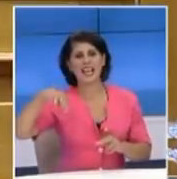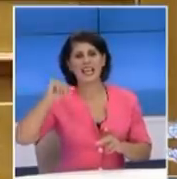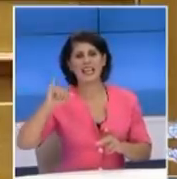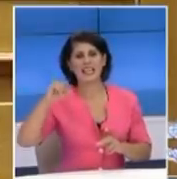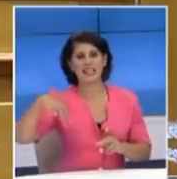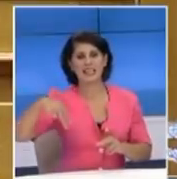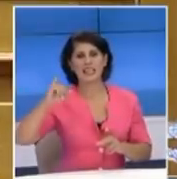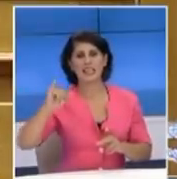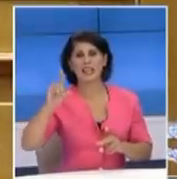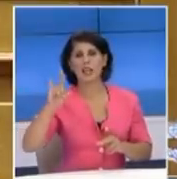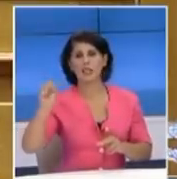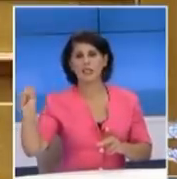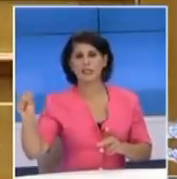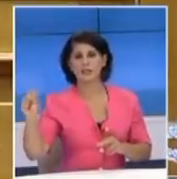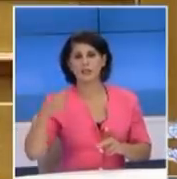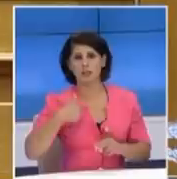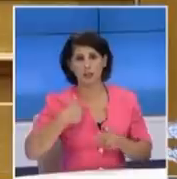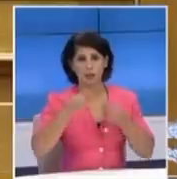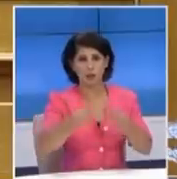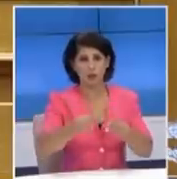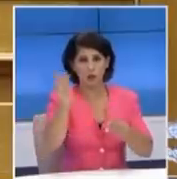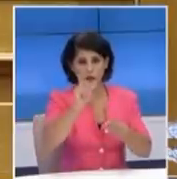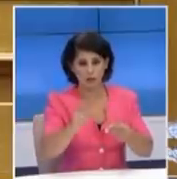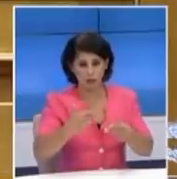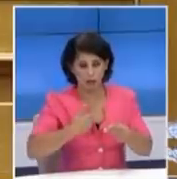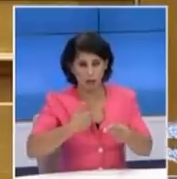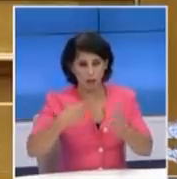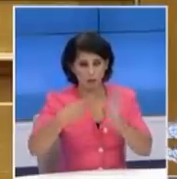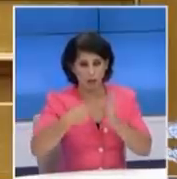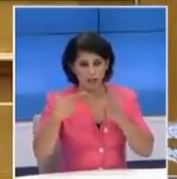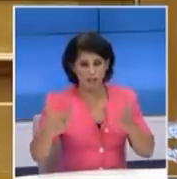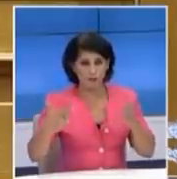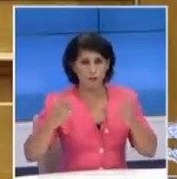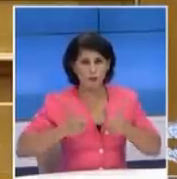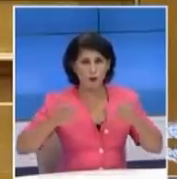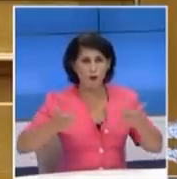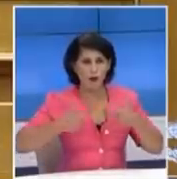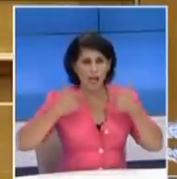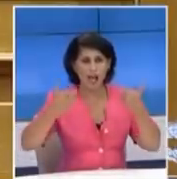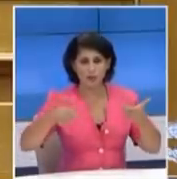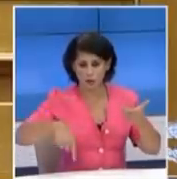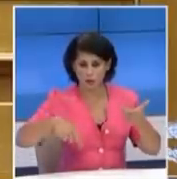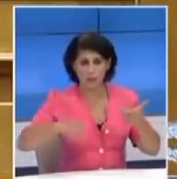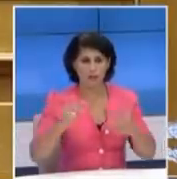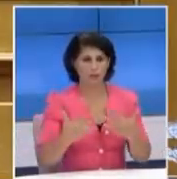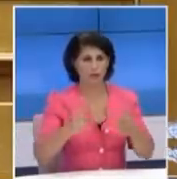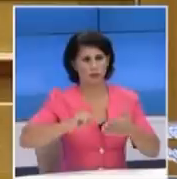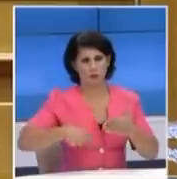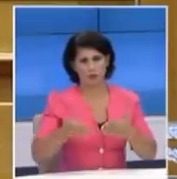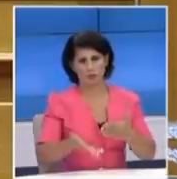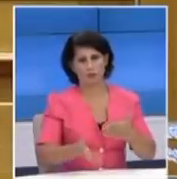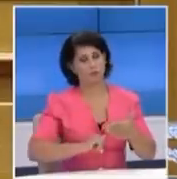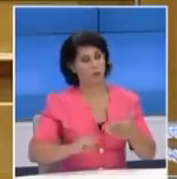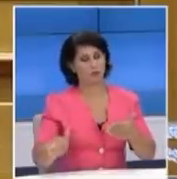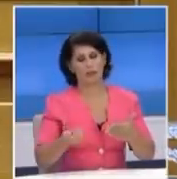όλα στην Ιταλία. Και θέλετε εγώ που από το 7 οριόμουν εδώ μισό σε ξανά πω στη Βουλή, να υπογράψω κάτι τέτοιο.